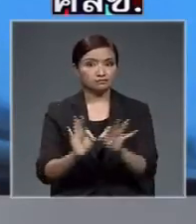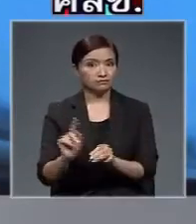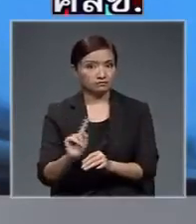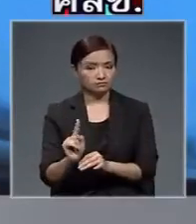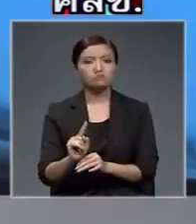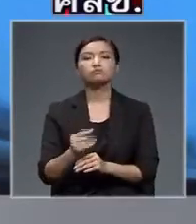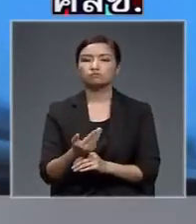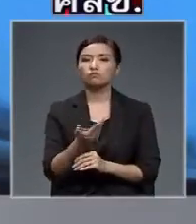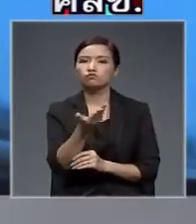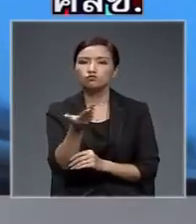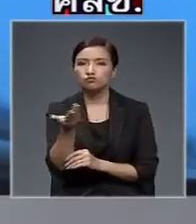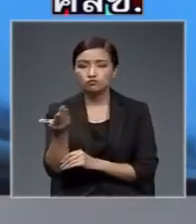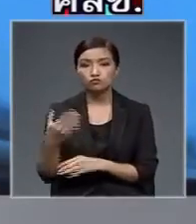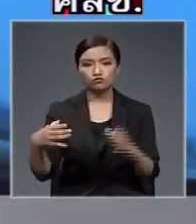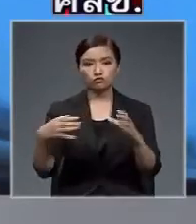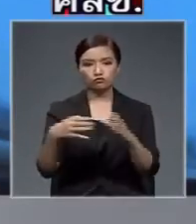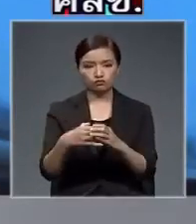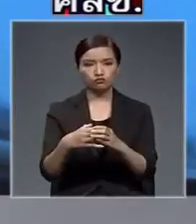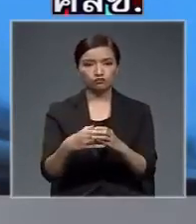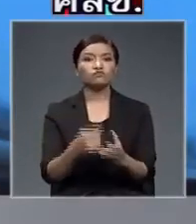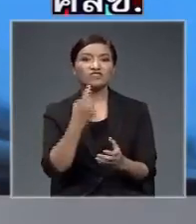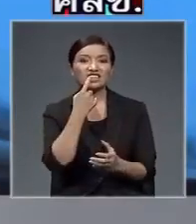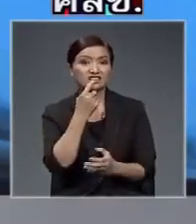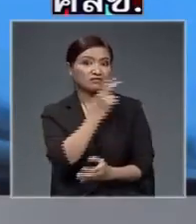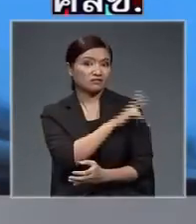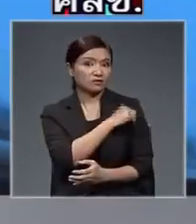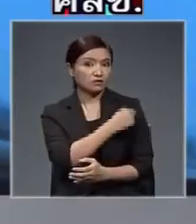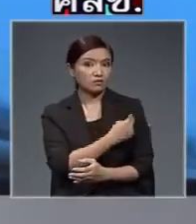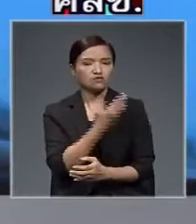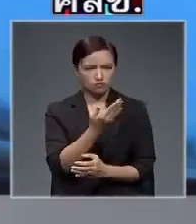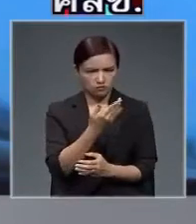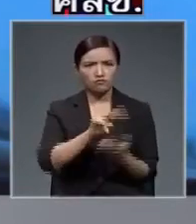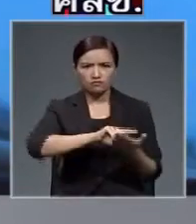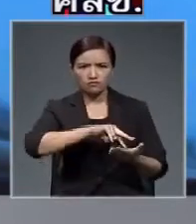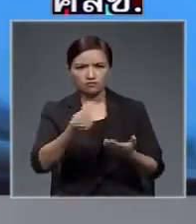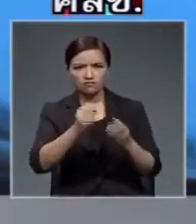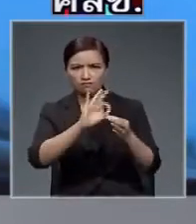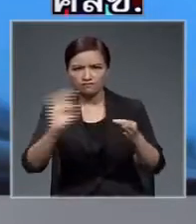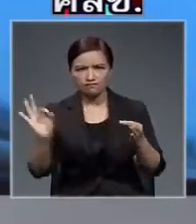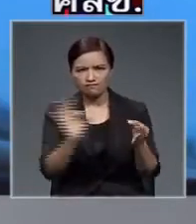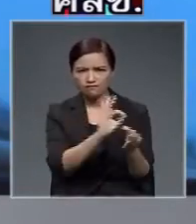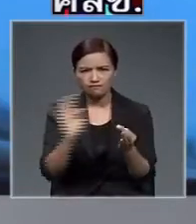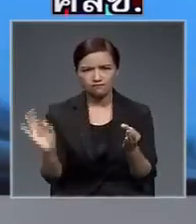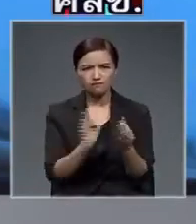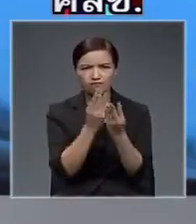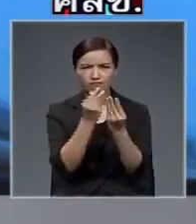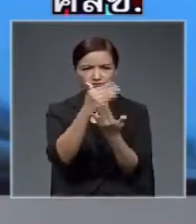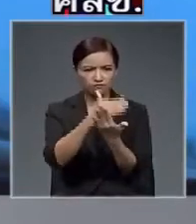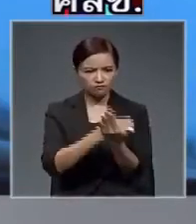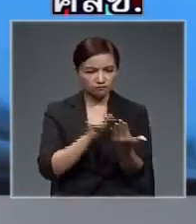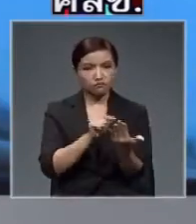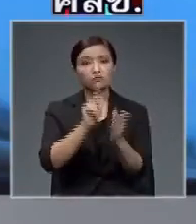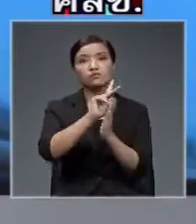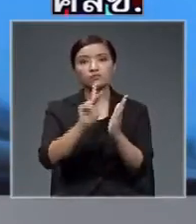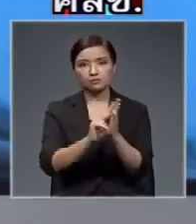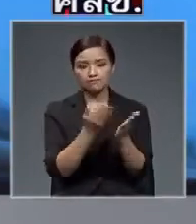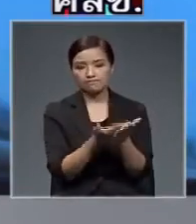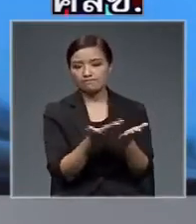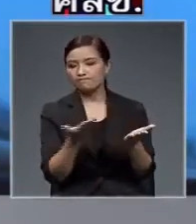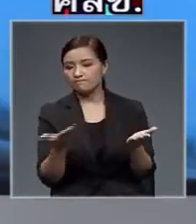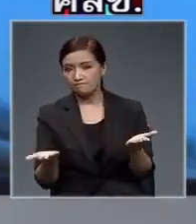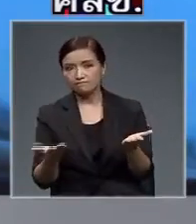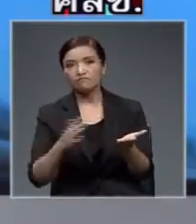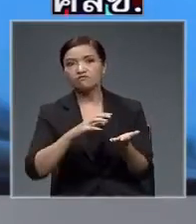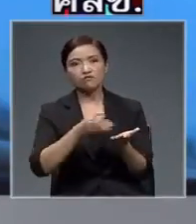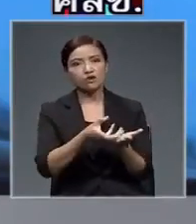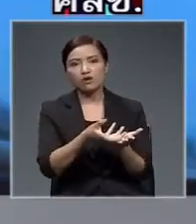การออกมาเรียกร้องกับกลุ่มทันตแพทย์ที่ให้มีการถอดข้อความหรือว่ารายละเอียดเนื้อหาบางอย่างของกฎหมายนี้ออกไปนะคะวันนี้เราจะม